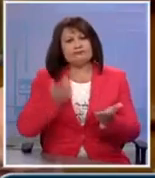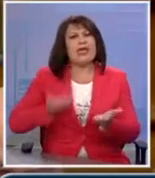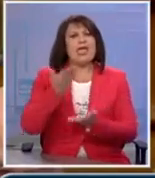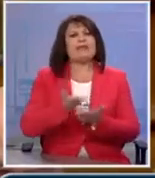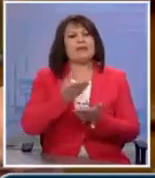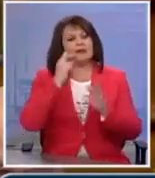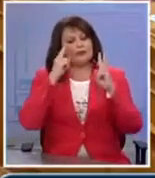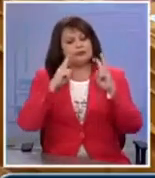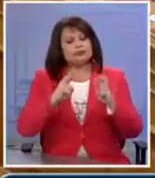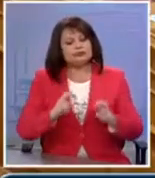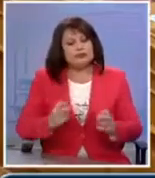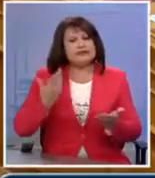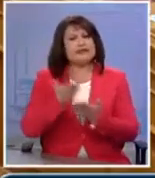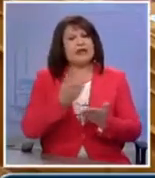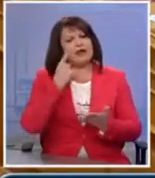ασύλου.